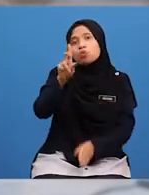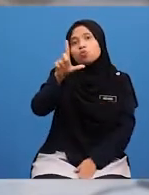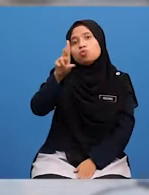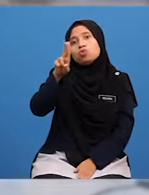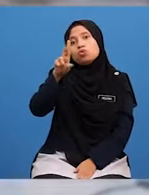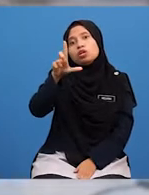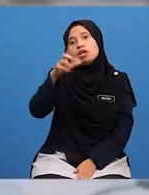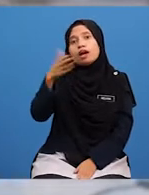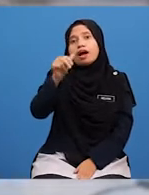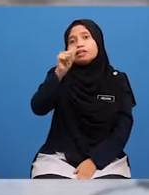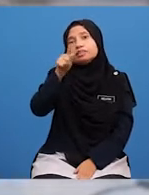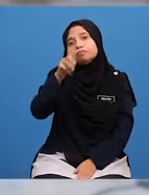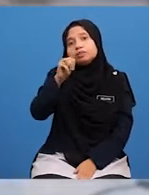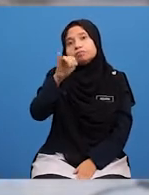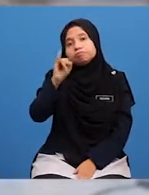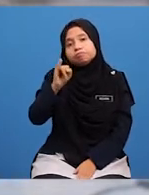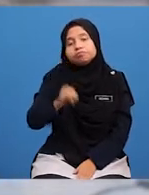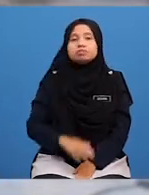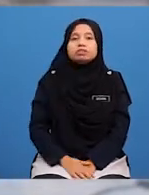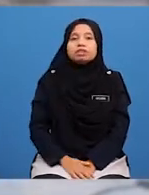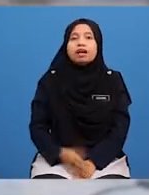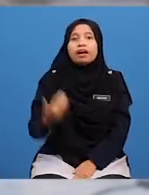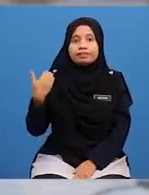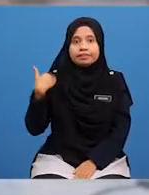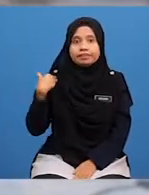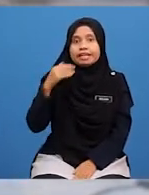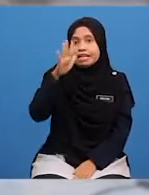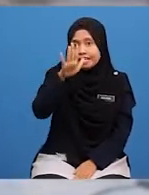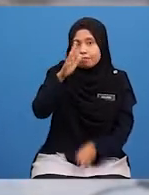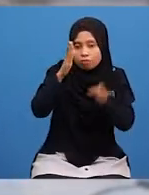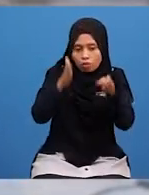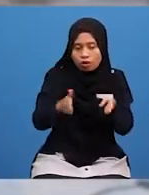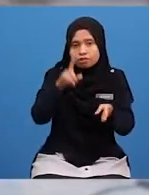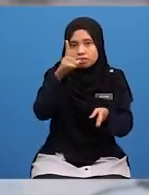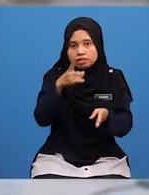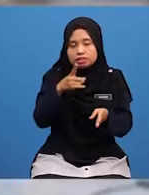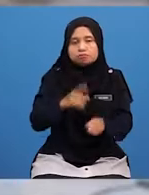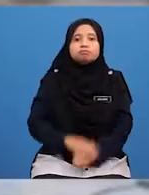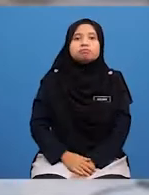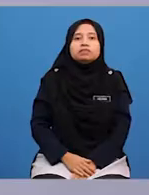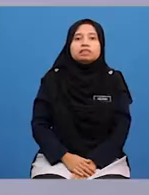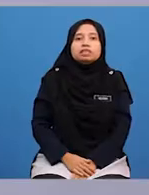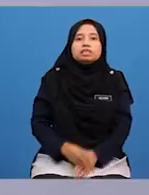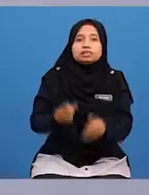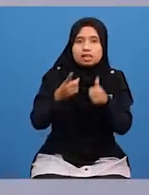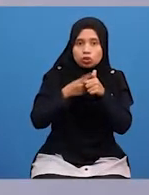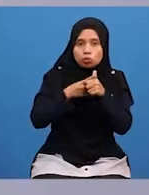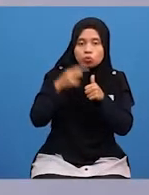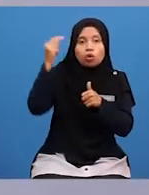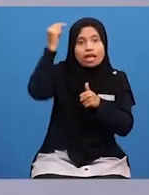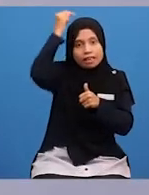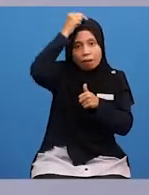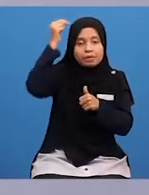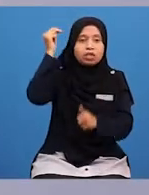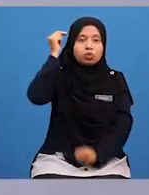Azmi? Bagus, bilangannya seramai 5 orang, iaitu Nabi Nuh